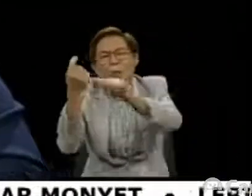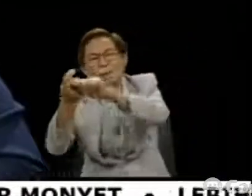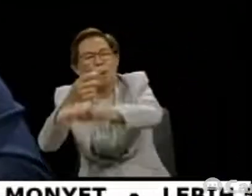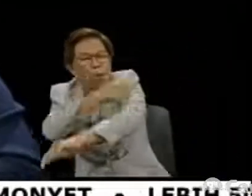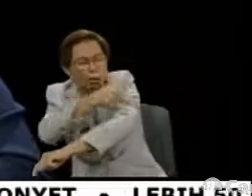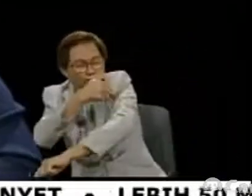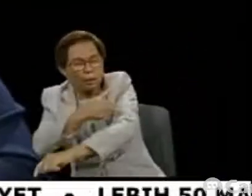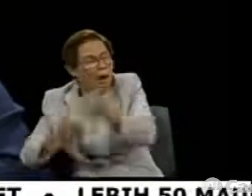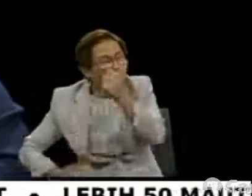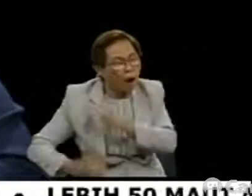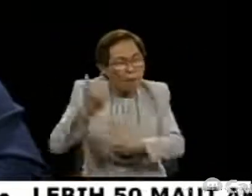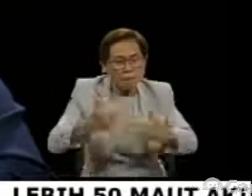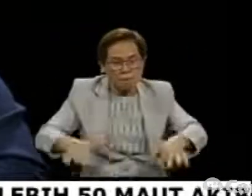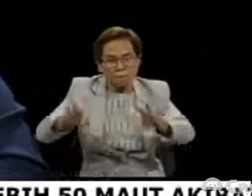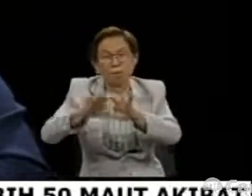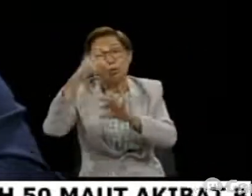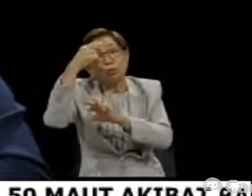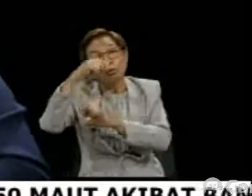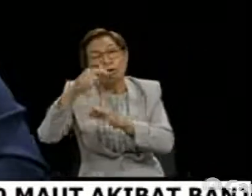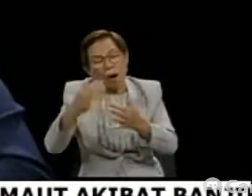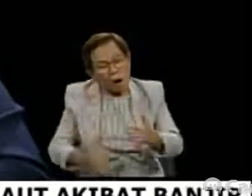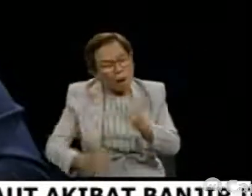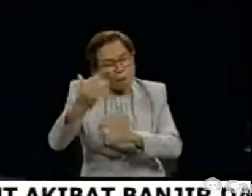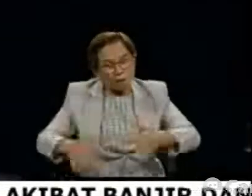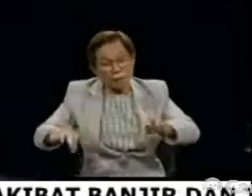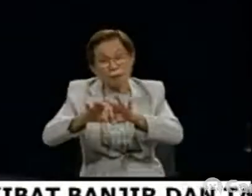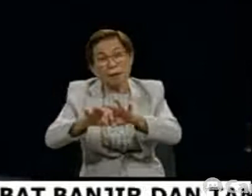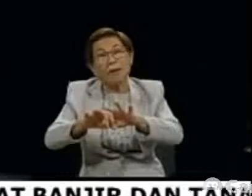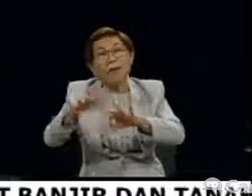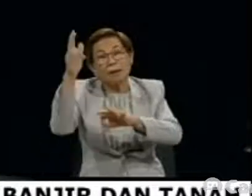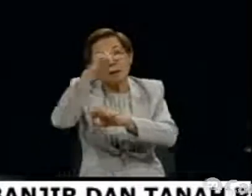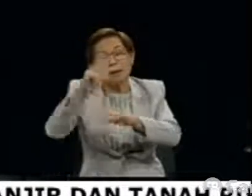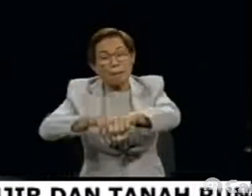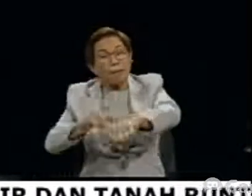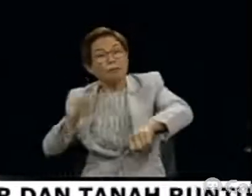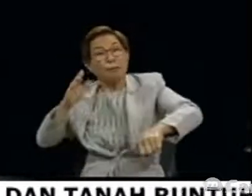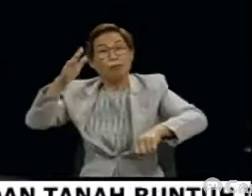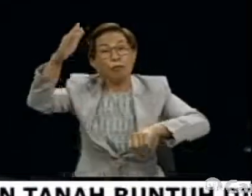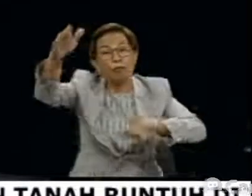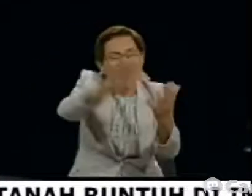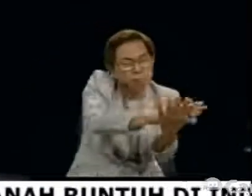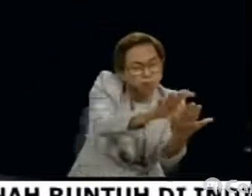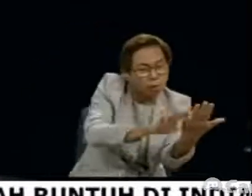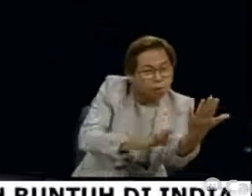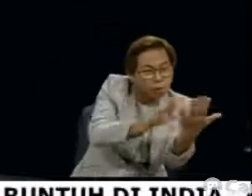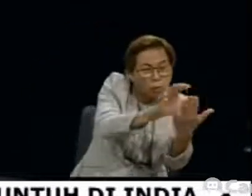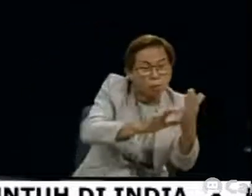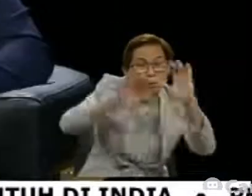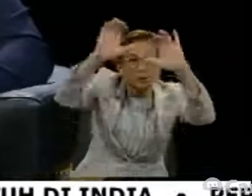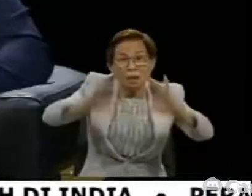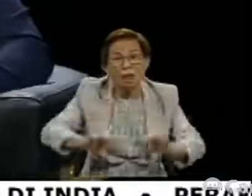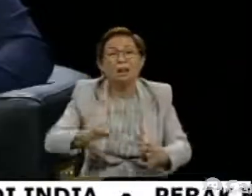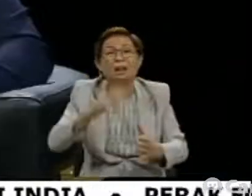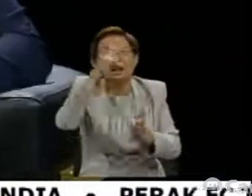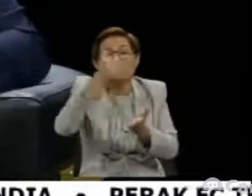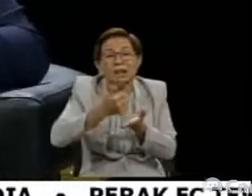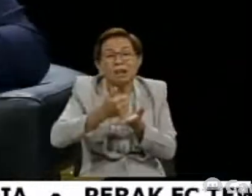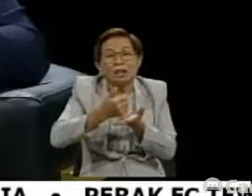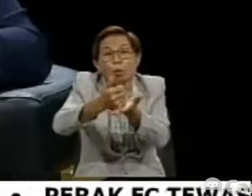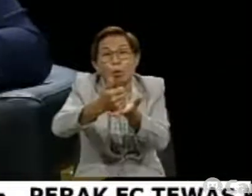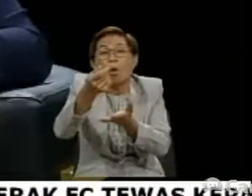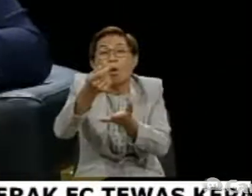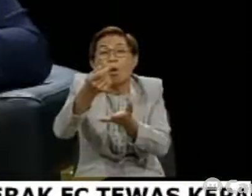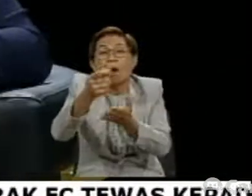amatlah penting untuk kerajaan terletak emas sepanjang yang merangkai mekanisme subsidi yang lebih besar